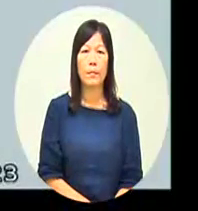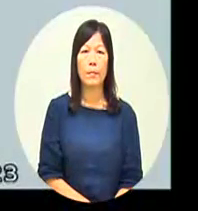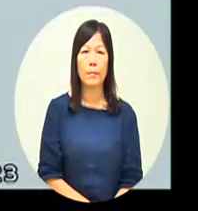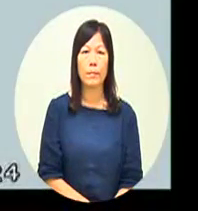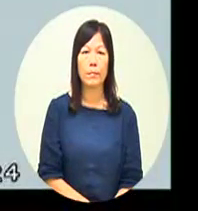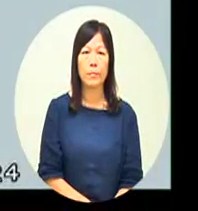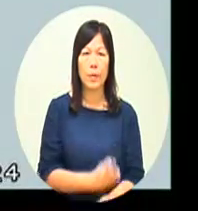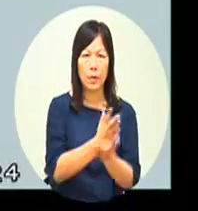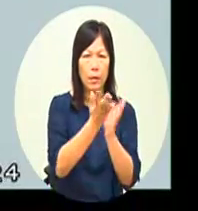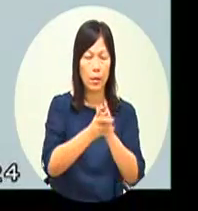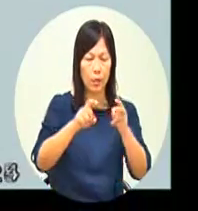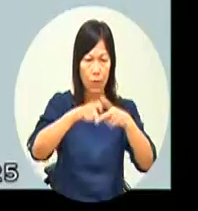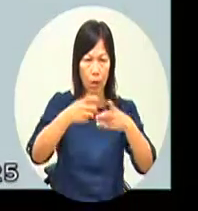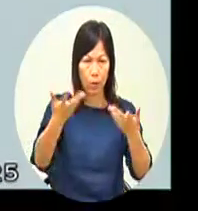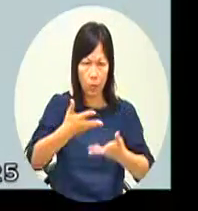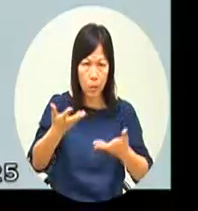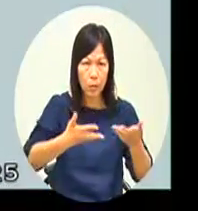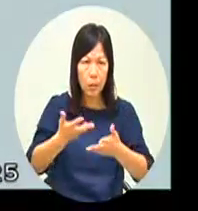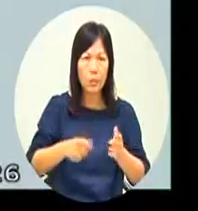类别公务，